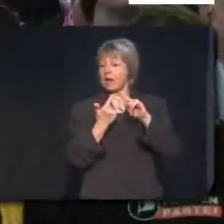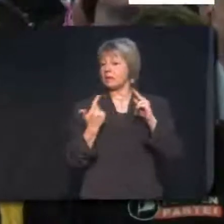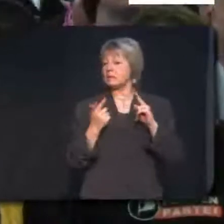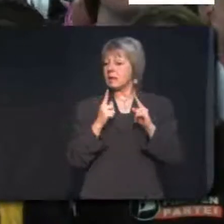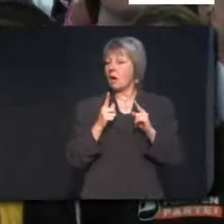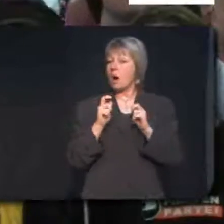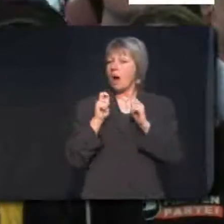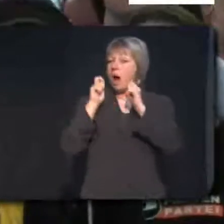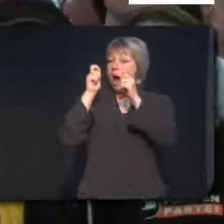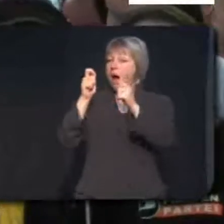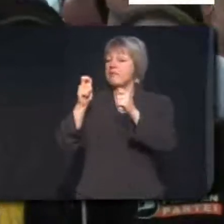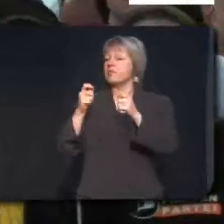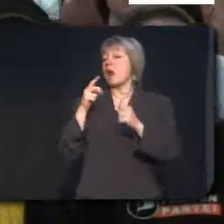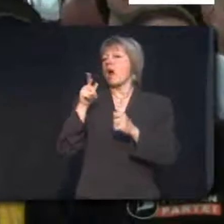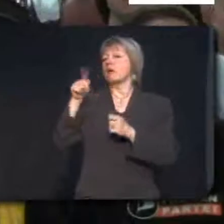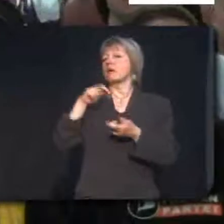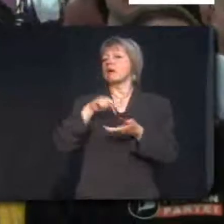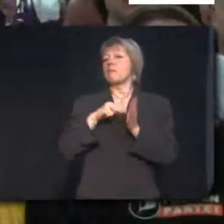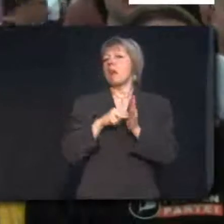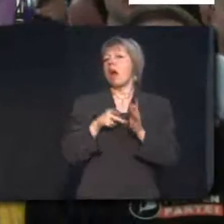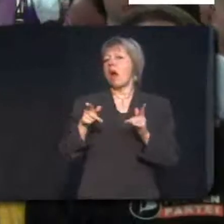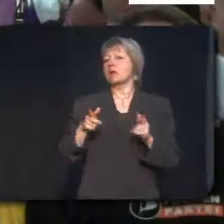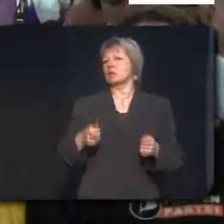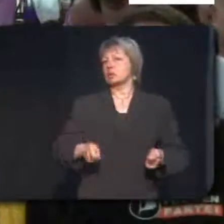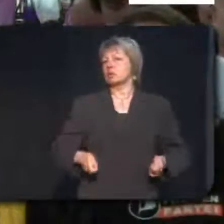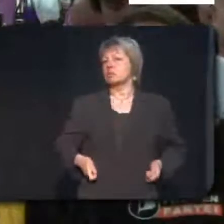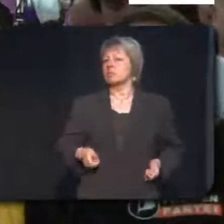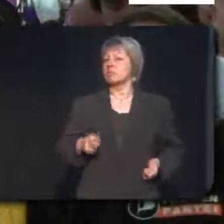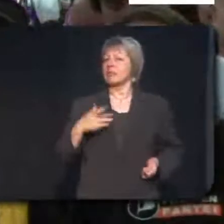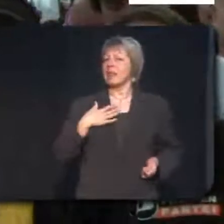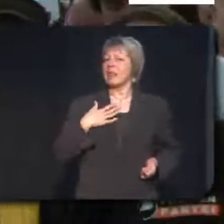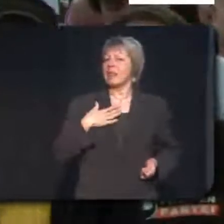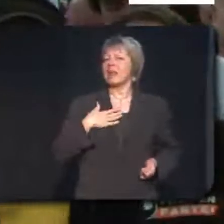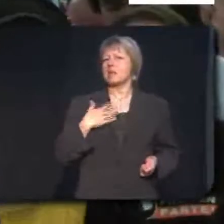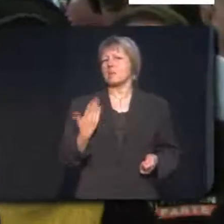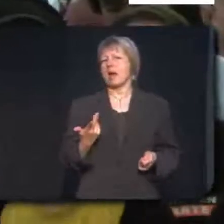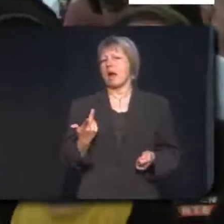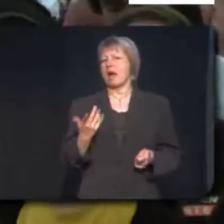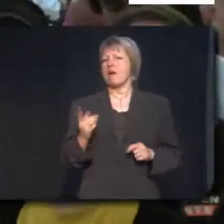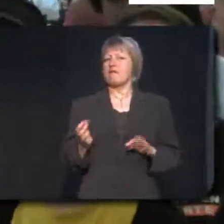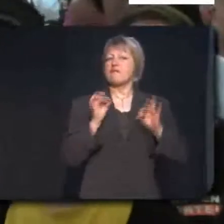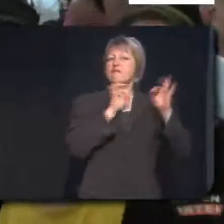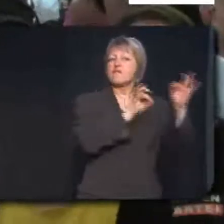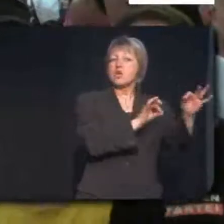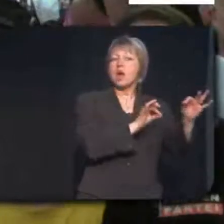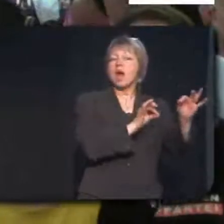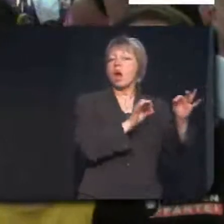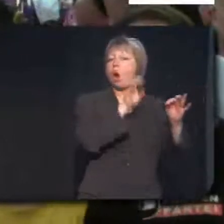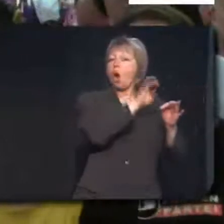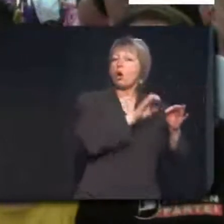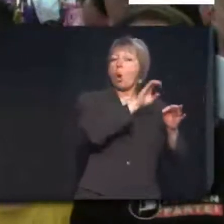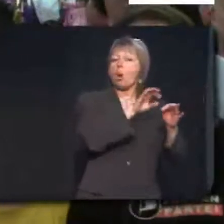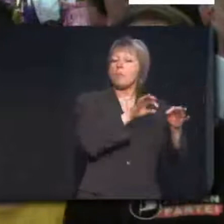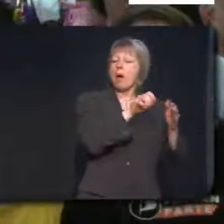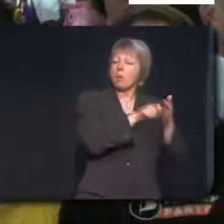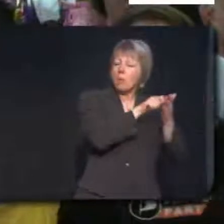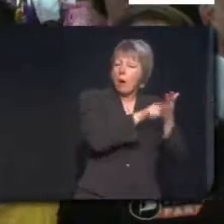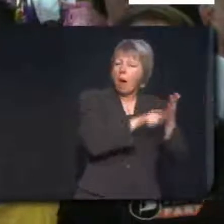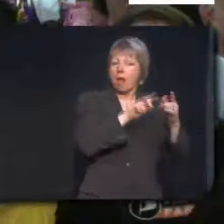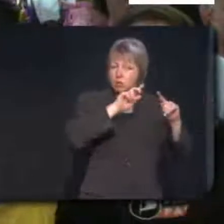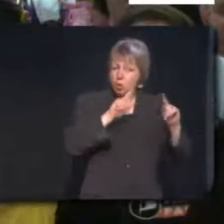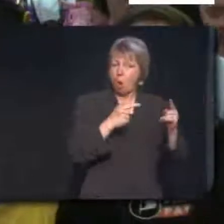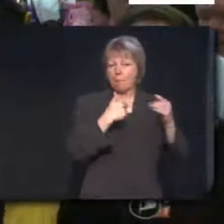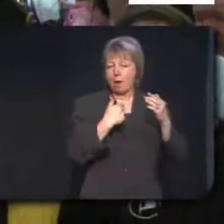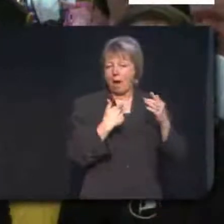zurückzuziehen und ihn als hervorragende Grundlage für das Wahlprogramm zur Europawahl erneut zu stellen denn dort ist der meiner